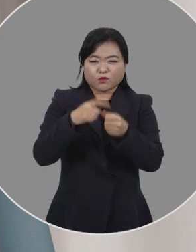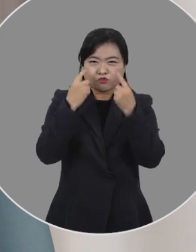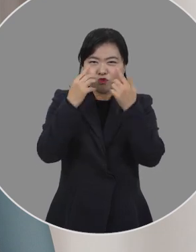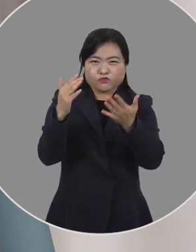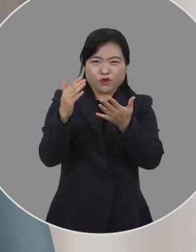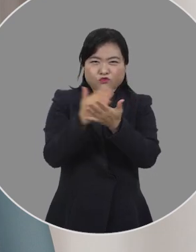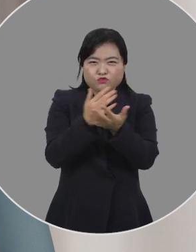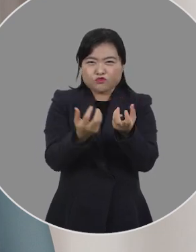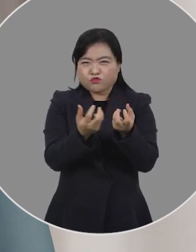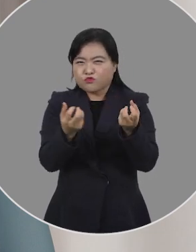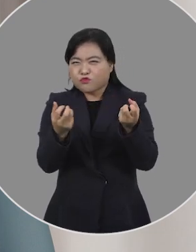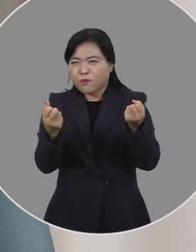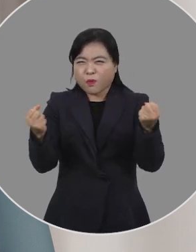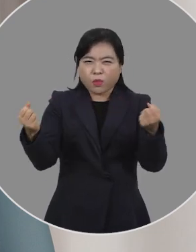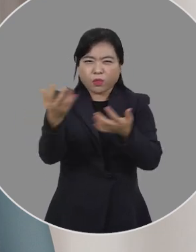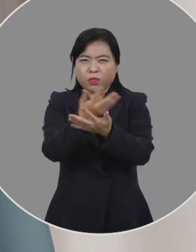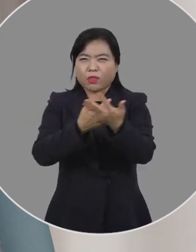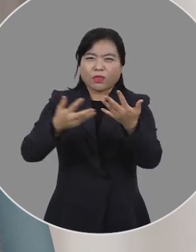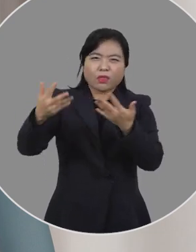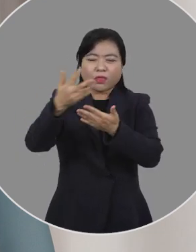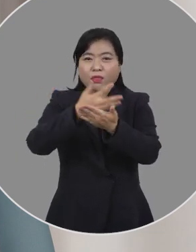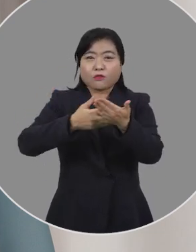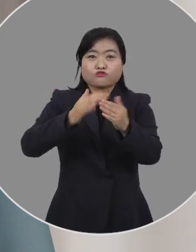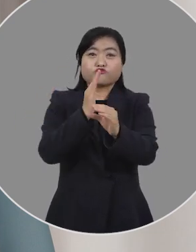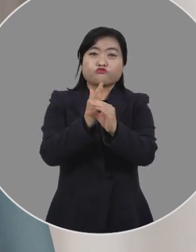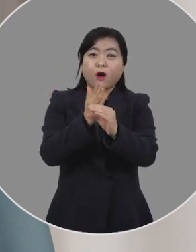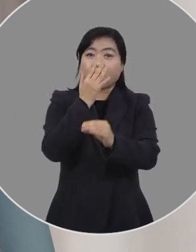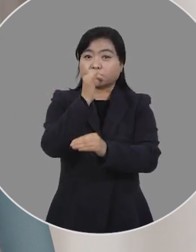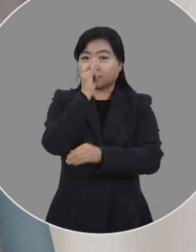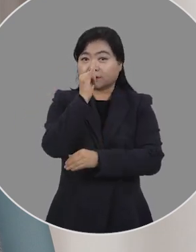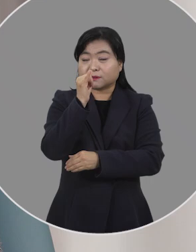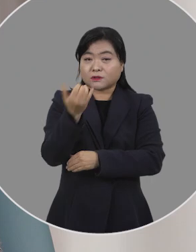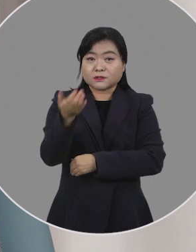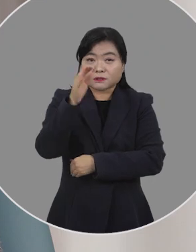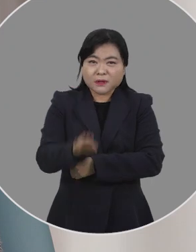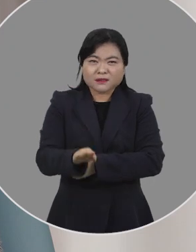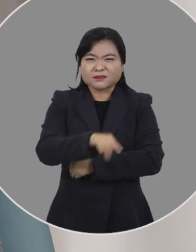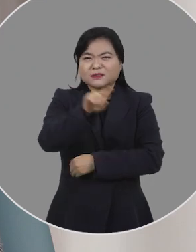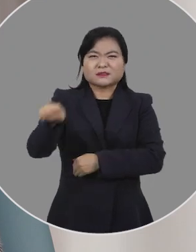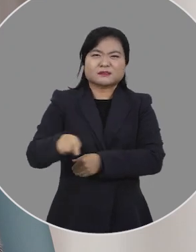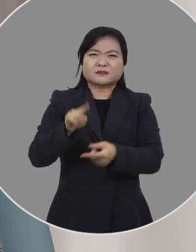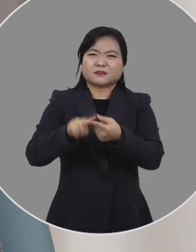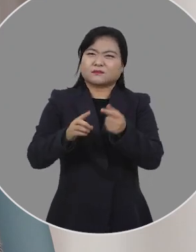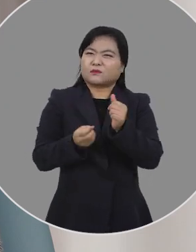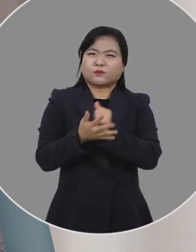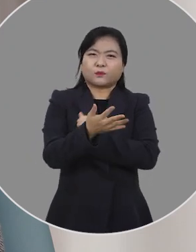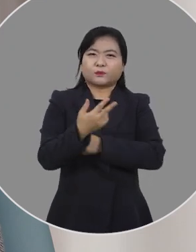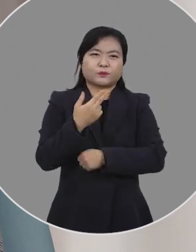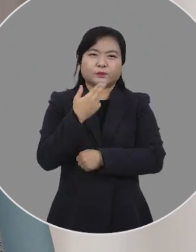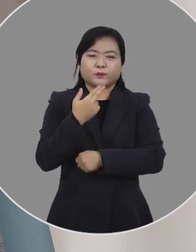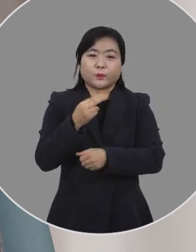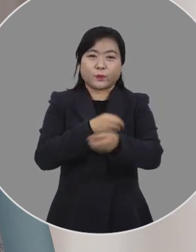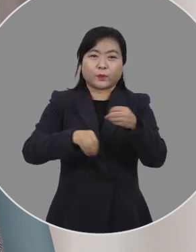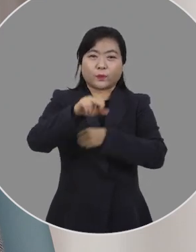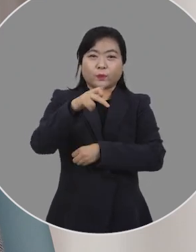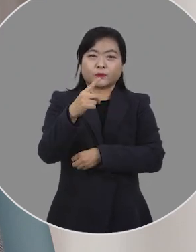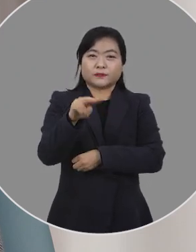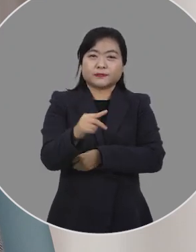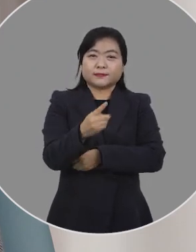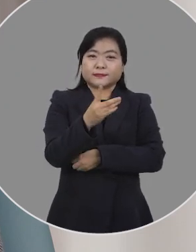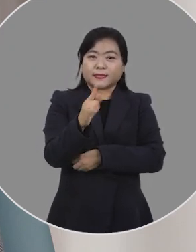좀 중화해 줄 수도 있었을 것 같은데, 사실은 그것이 그런 형태로 작용한 것이 아니라 콘스탄티누스